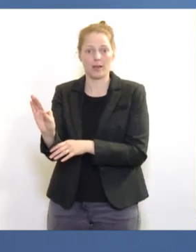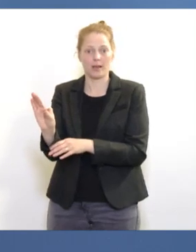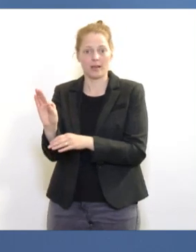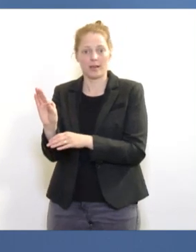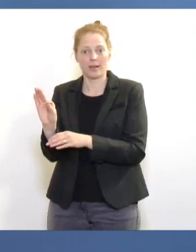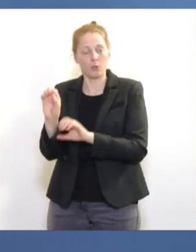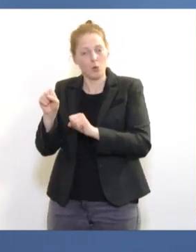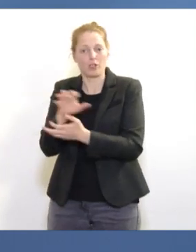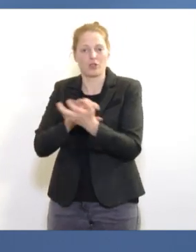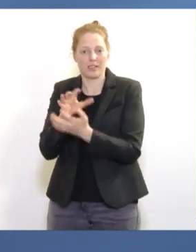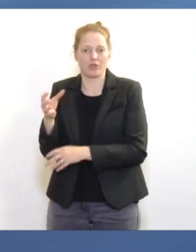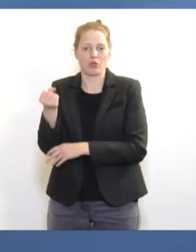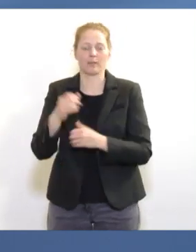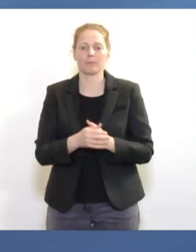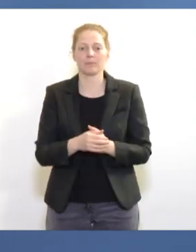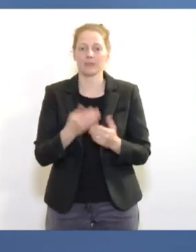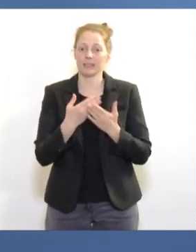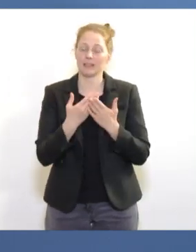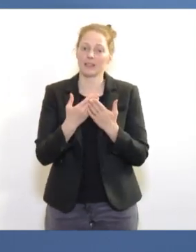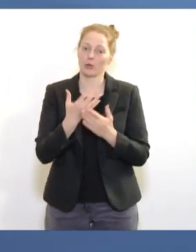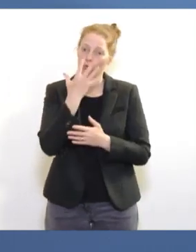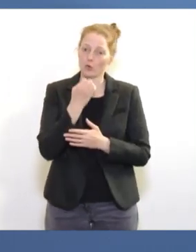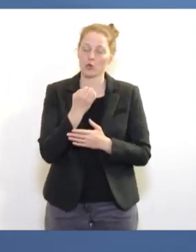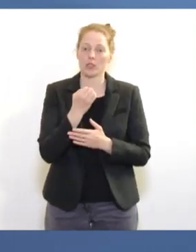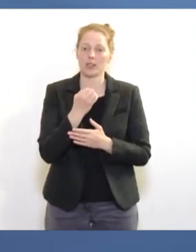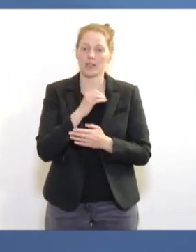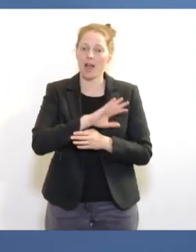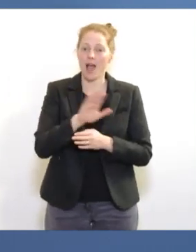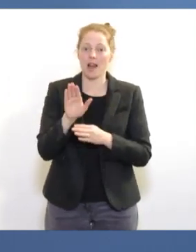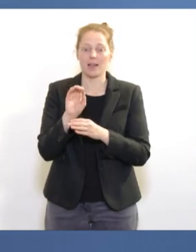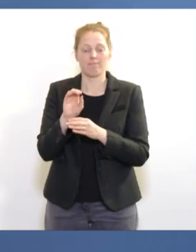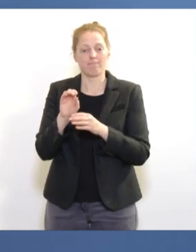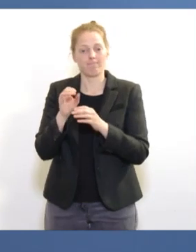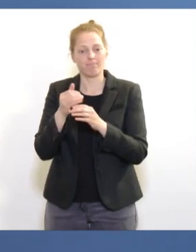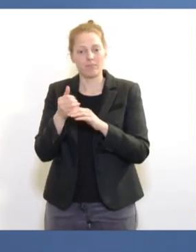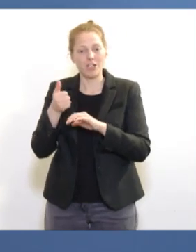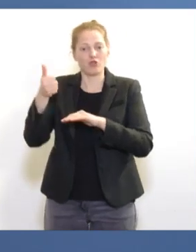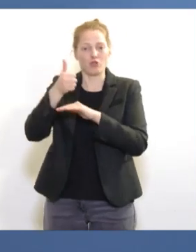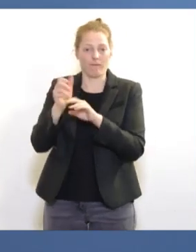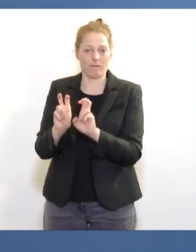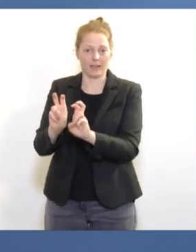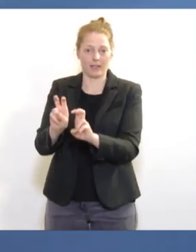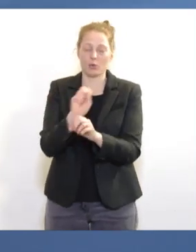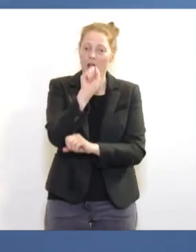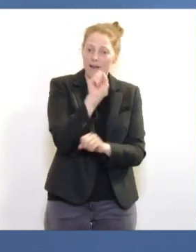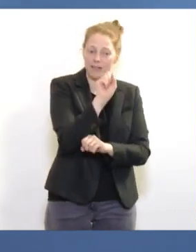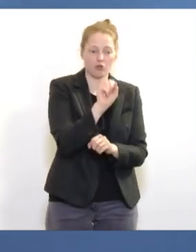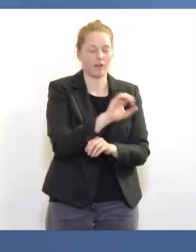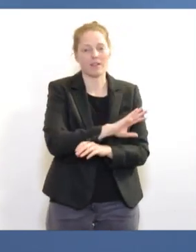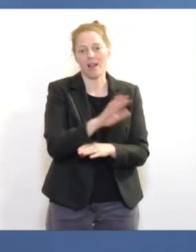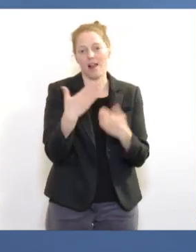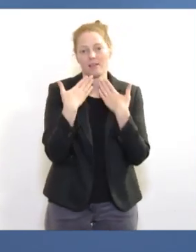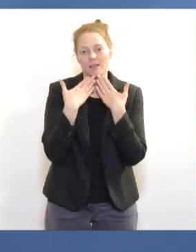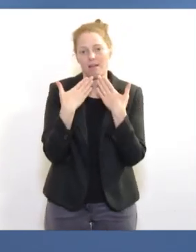sollen dafür sowohl die Patronatsorganisationen an ihrer Gesamtheit, wie auch die Gewerkschaften, einen ganz großen